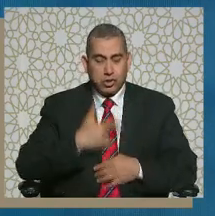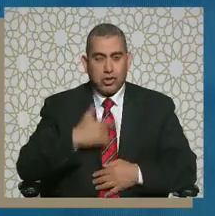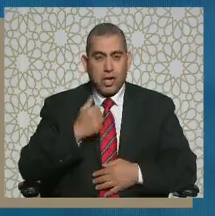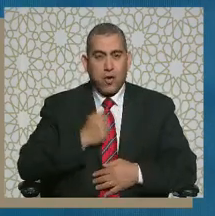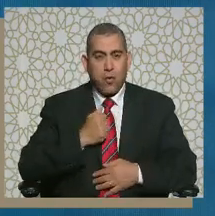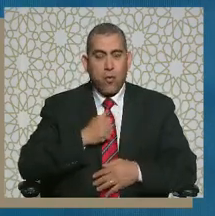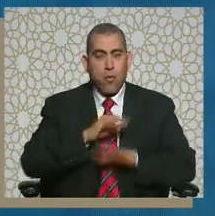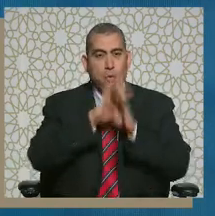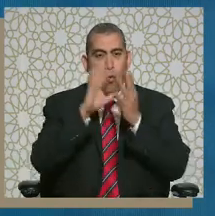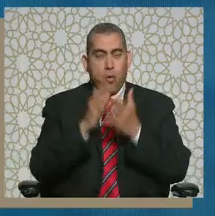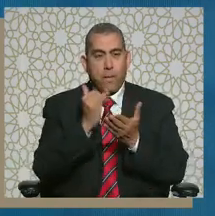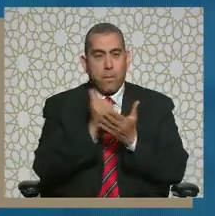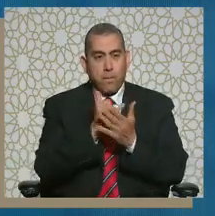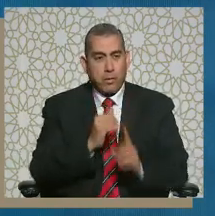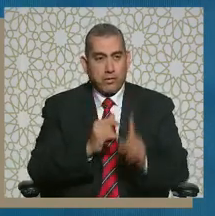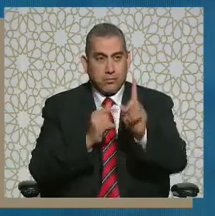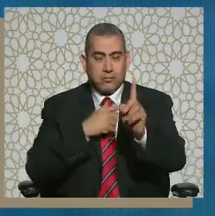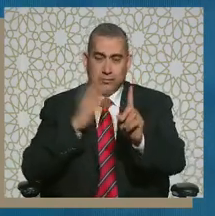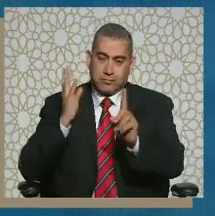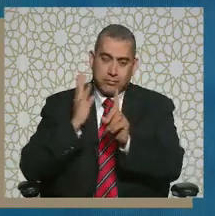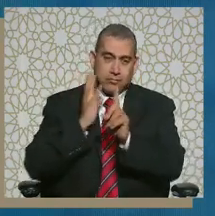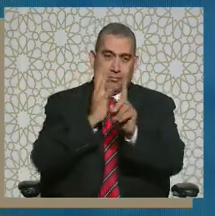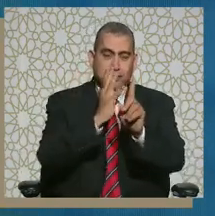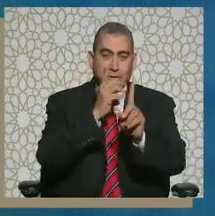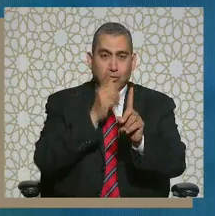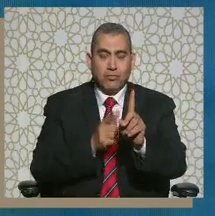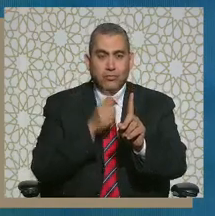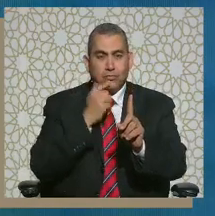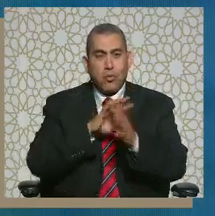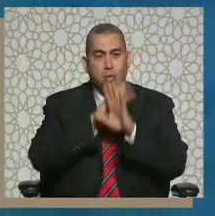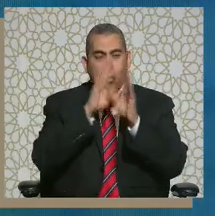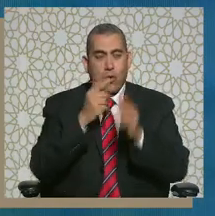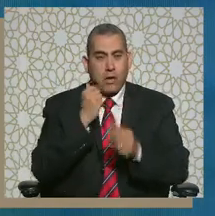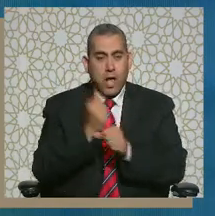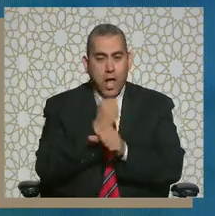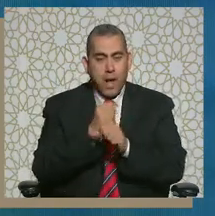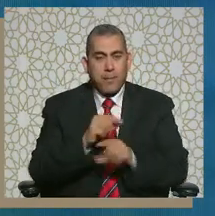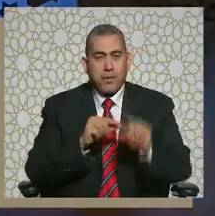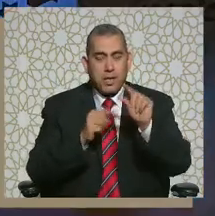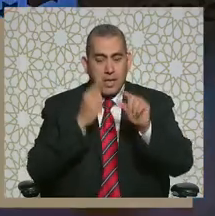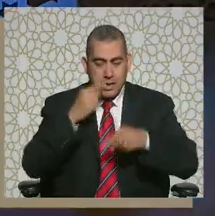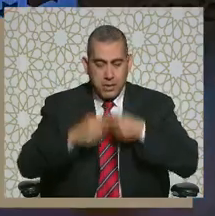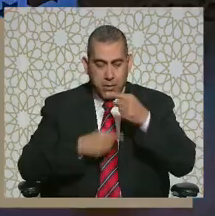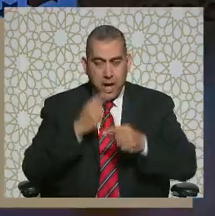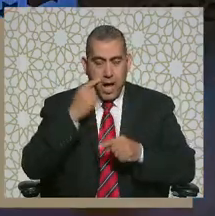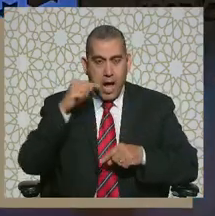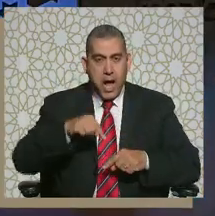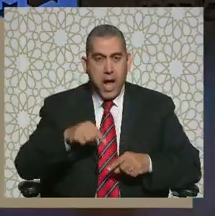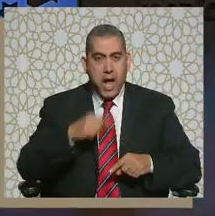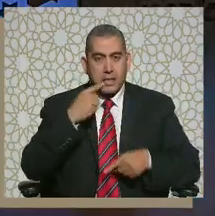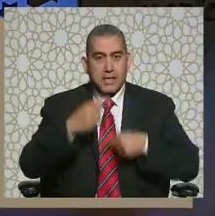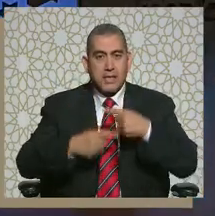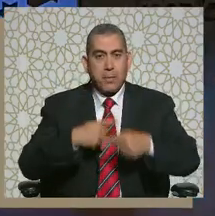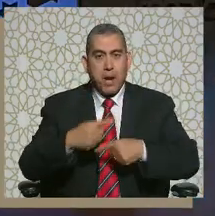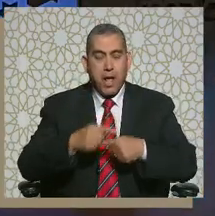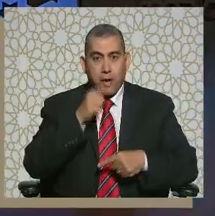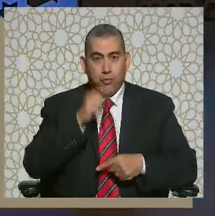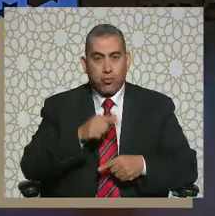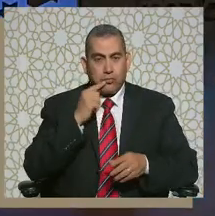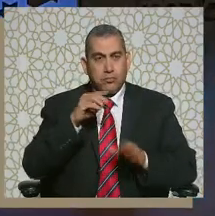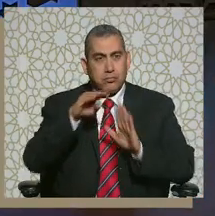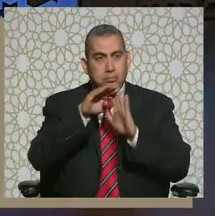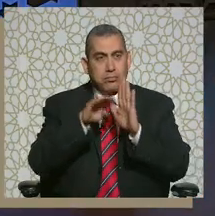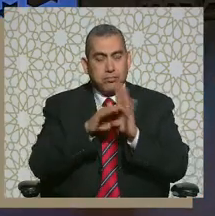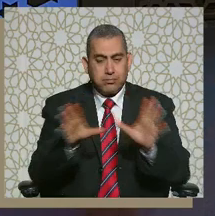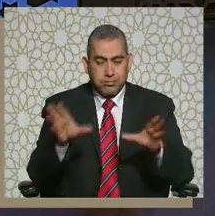ذواتنا جزء من تحصينا جزء من استمراريتنا في الحياه جزء من تكوين